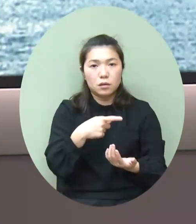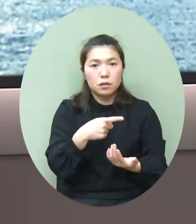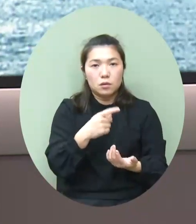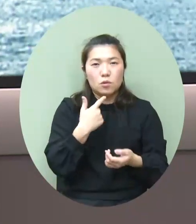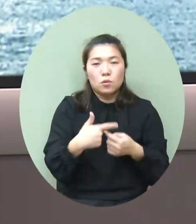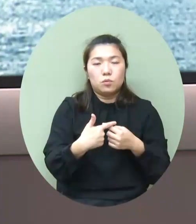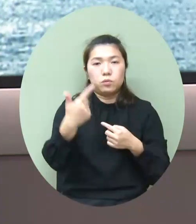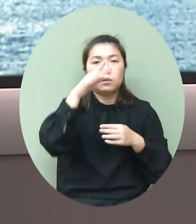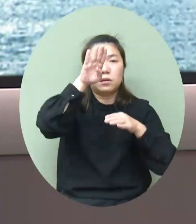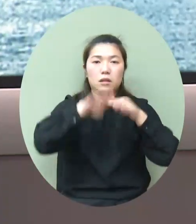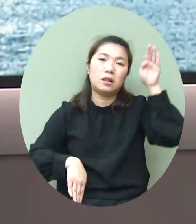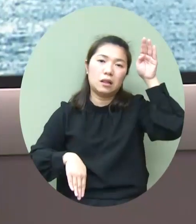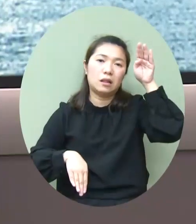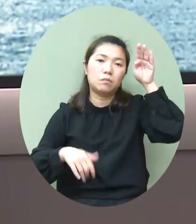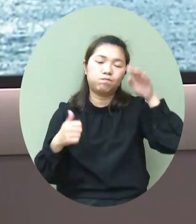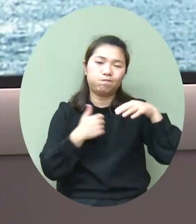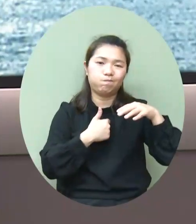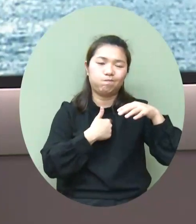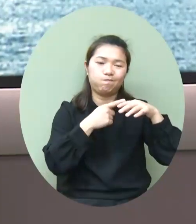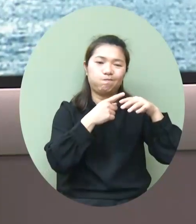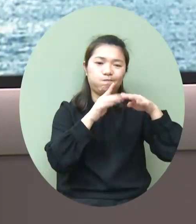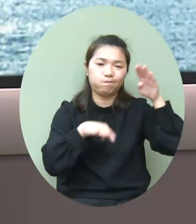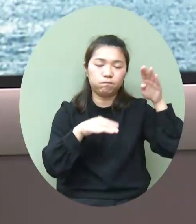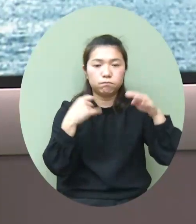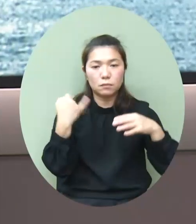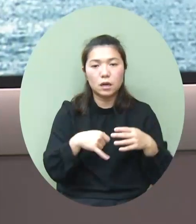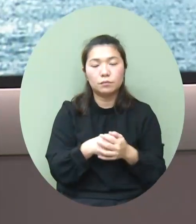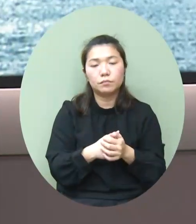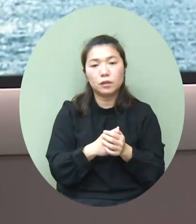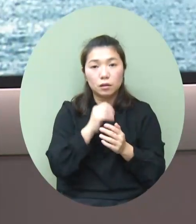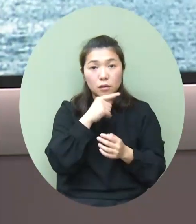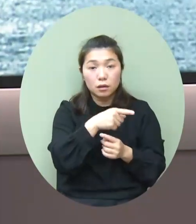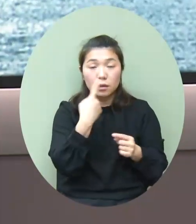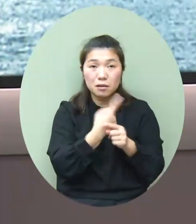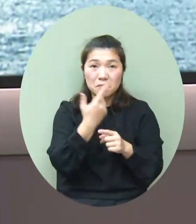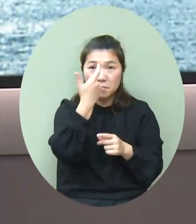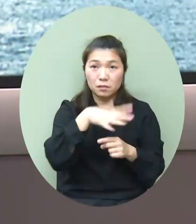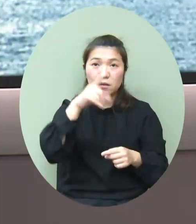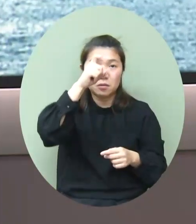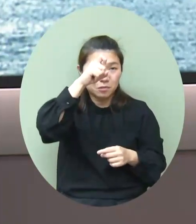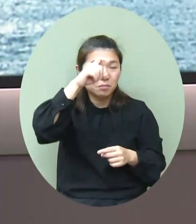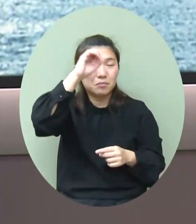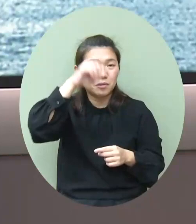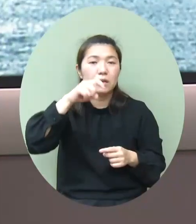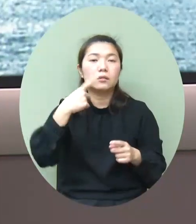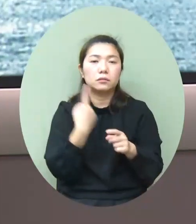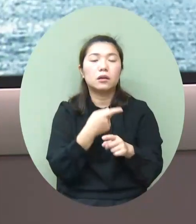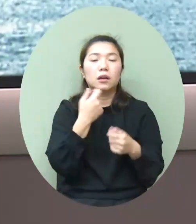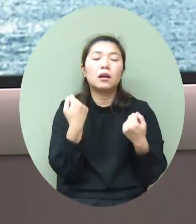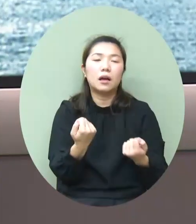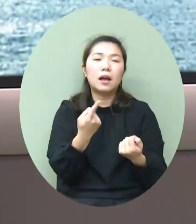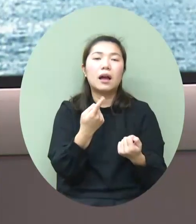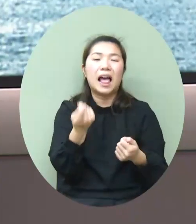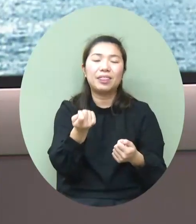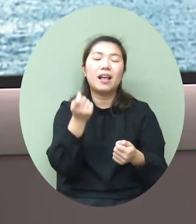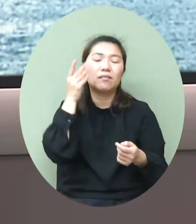当然明显的已经超过我们的饱和率，这个数据上是80%-90%，只